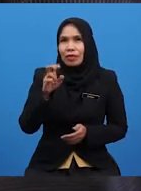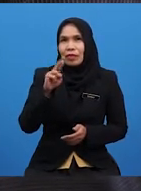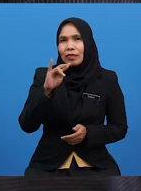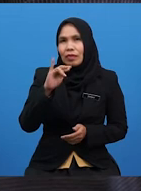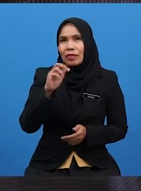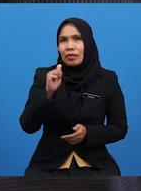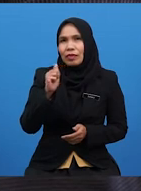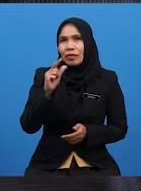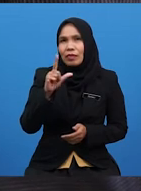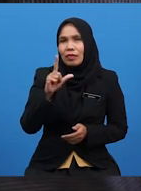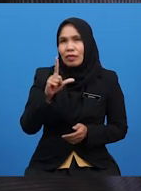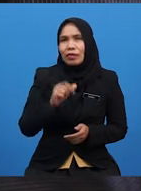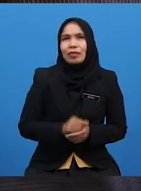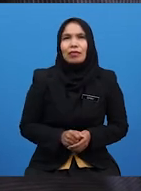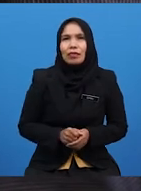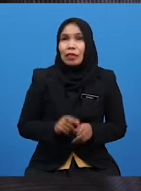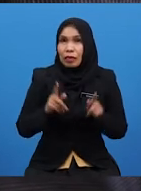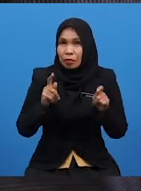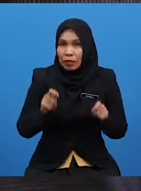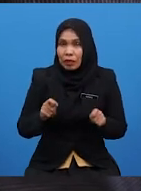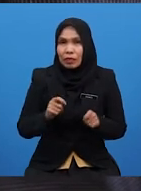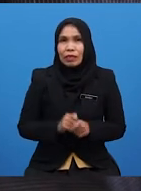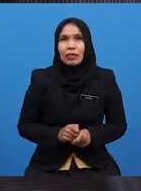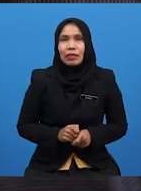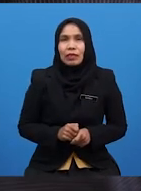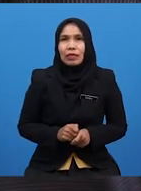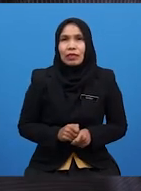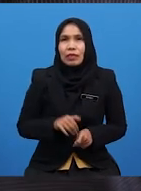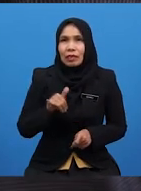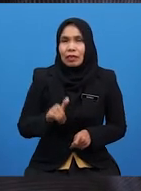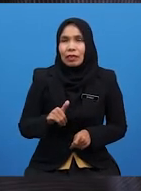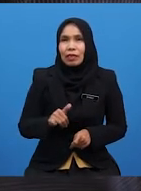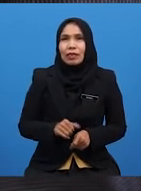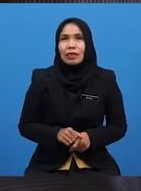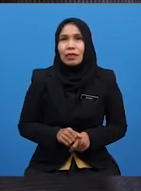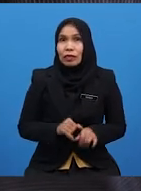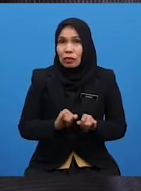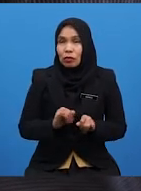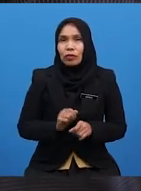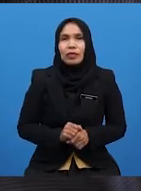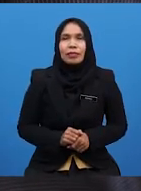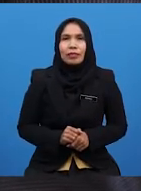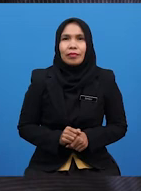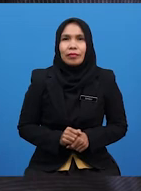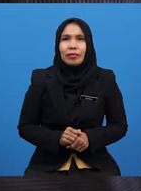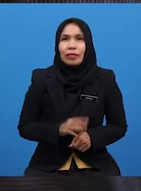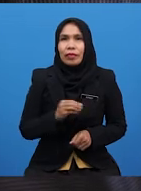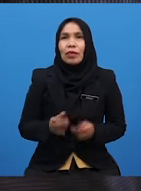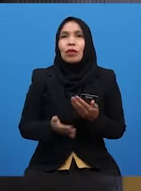gede pakai Febrian kucing kebijakan atau sedang untuk di bersihkan